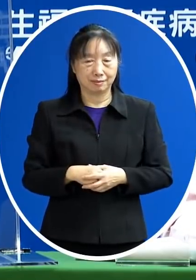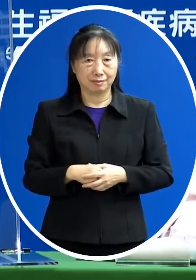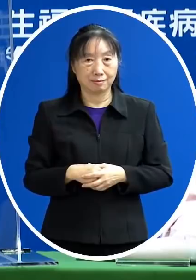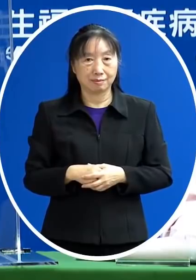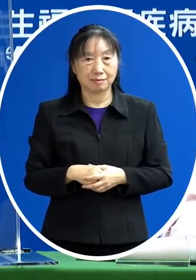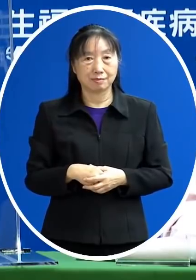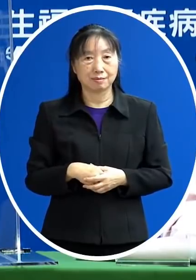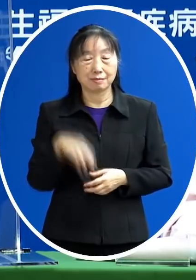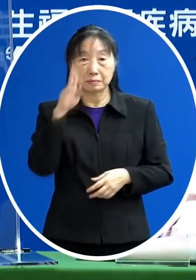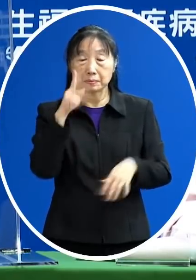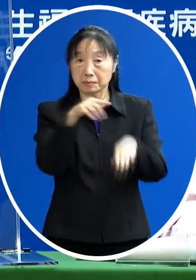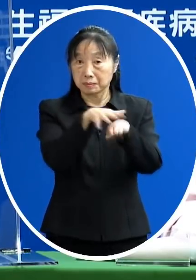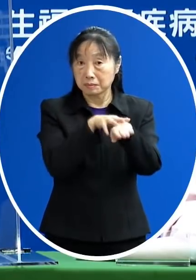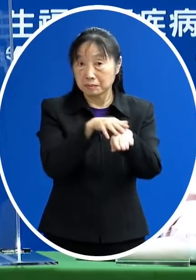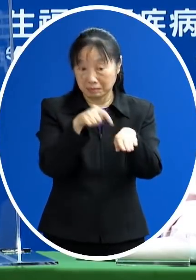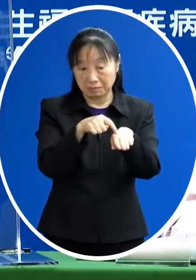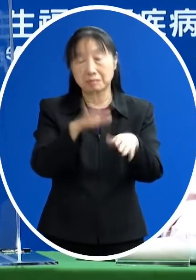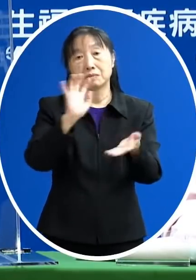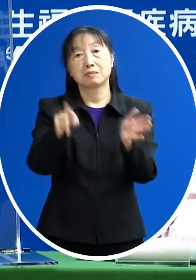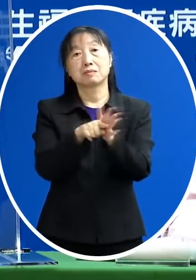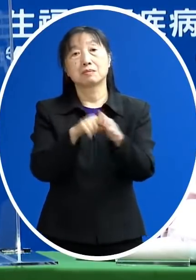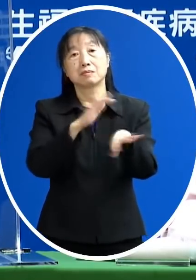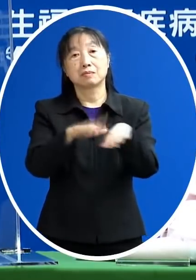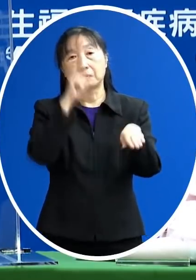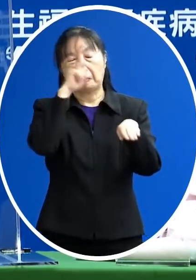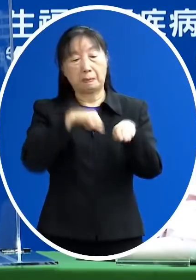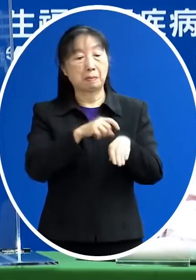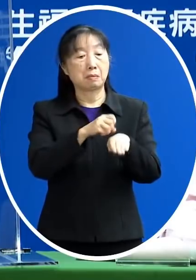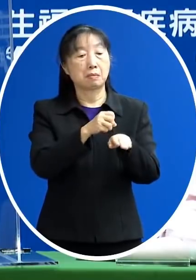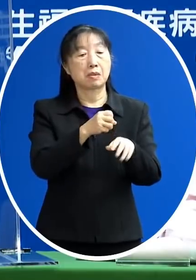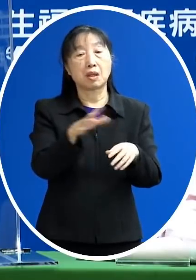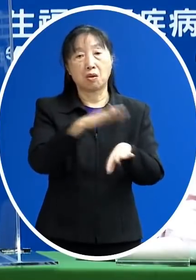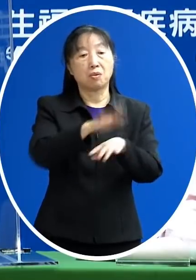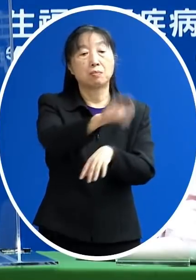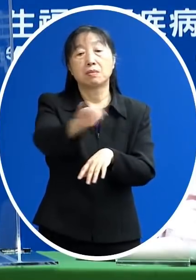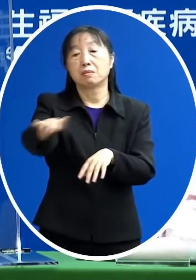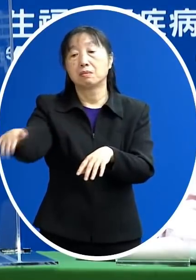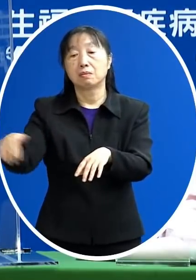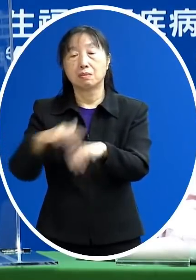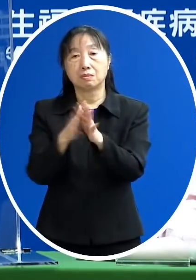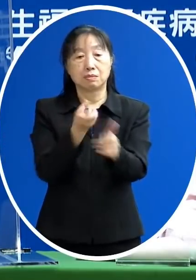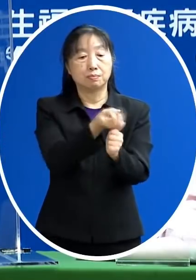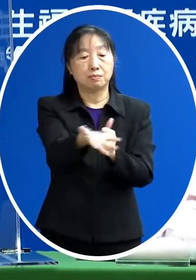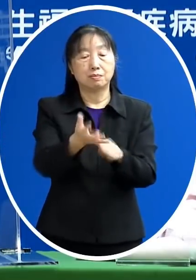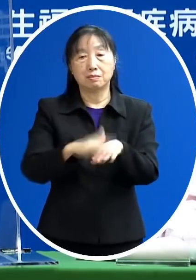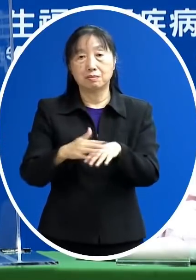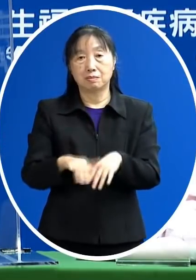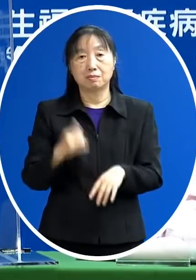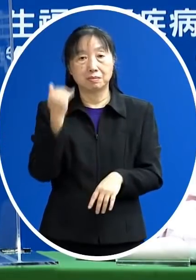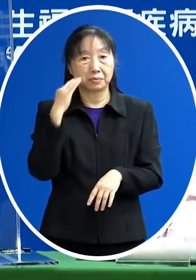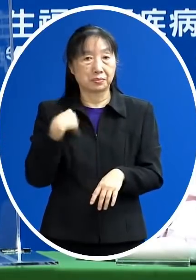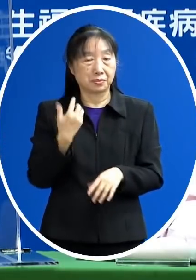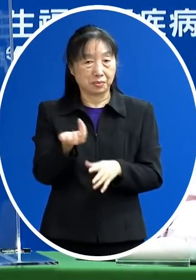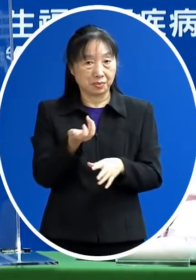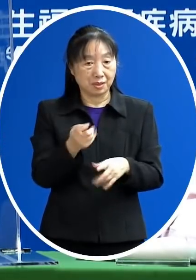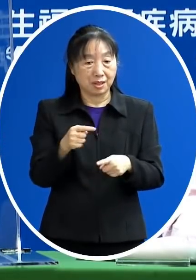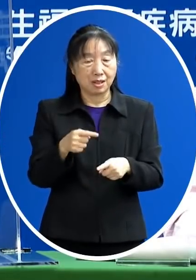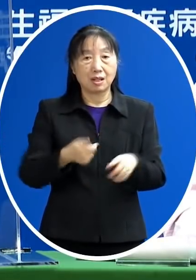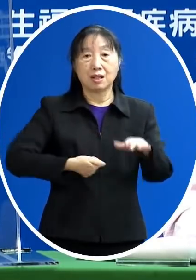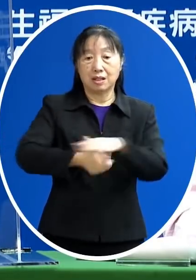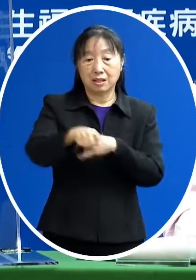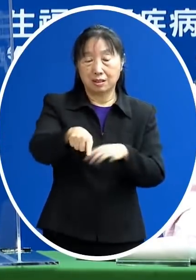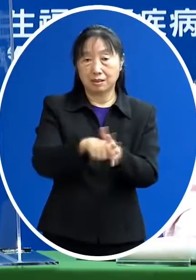戴了手套之后，你的手套就是一个污染区，是不能乱摸的了。好，那你当要去干净区的时候，这个污染区